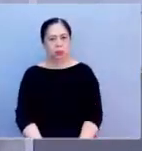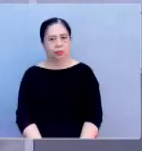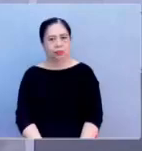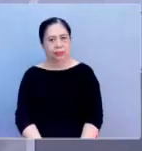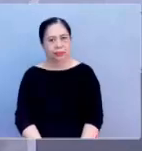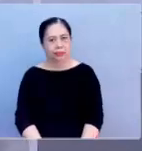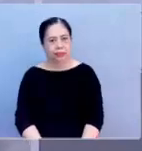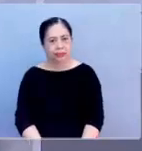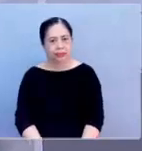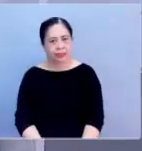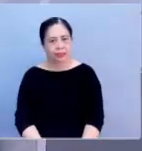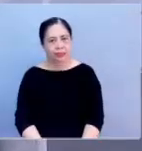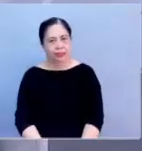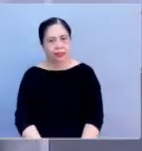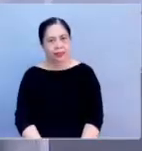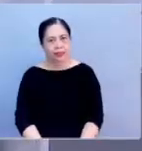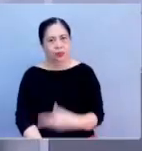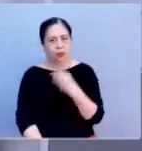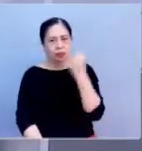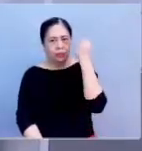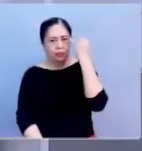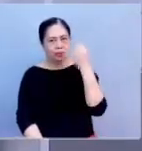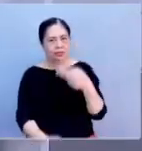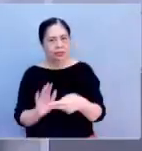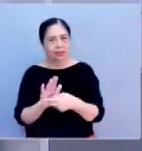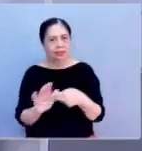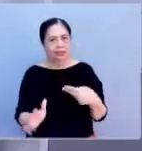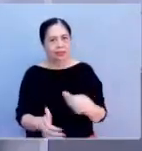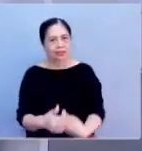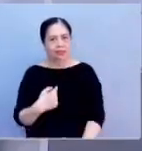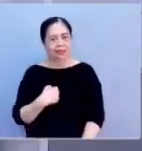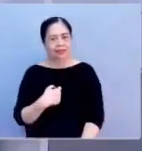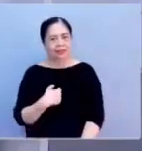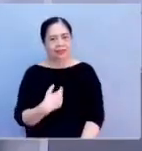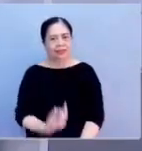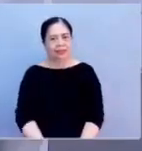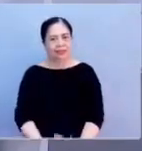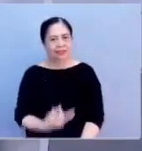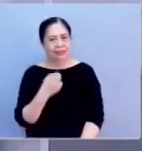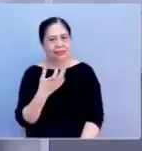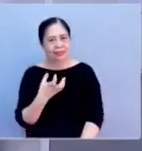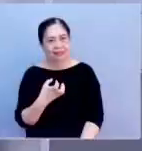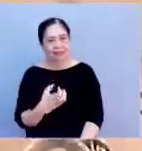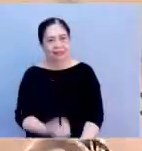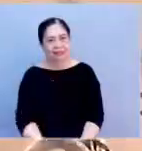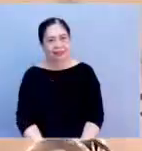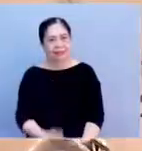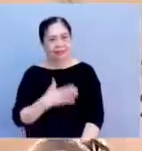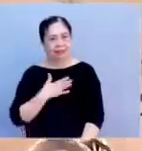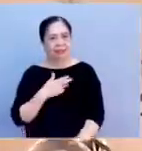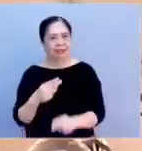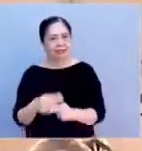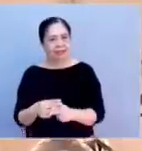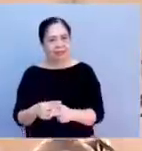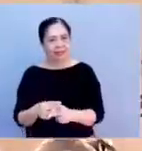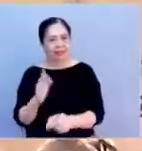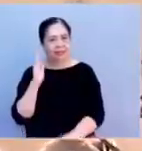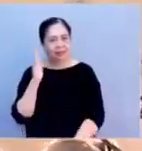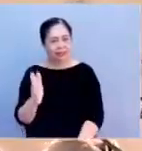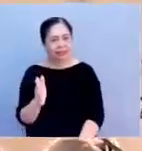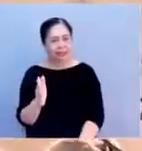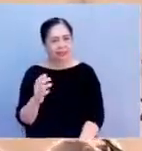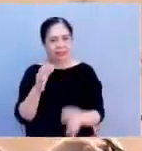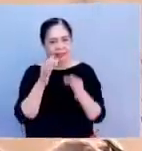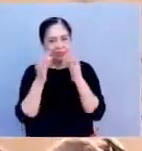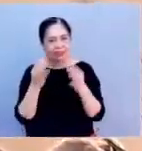Diba? Ang galing, Zedric. Sinong nakaisip ng branding mo na to? Ako po. Kasi ano po, gusto ko po yung pangalan ko po, balang araw po, makilala bilang